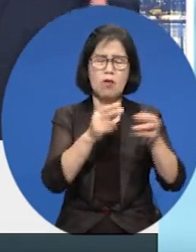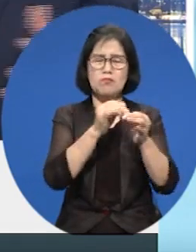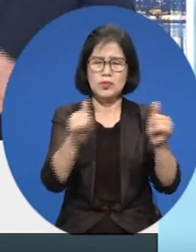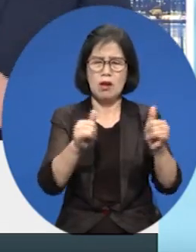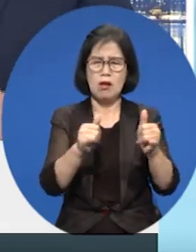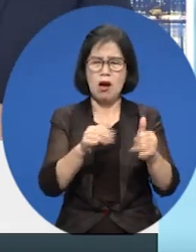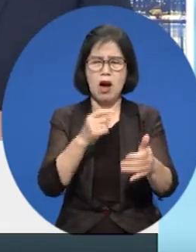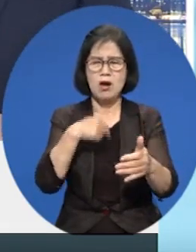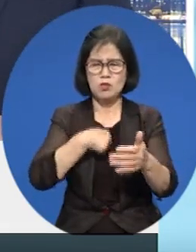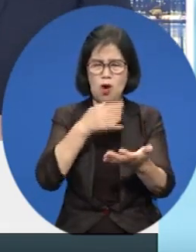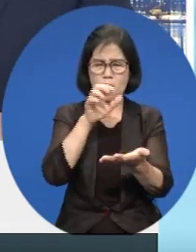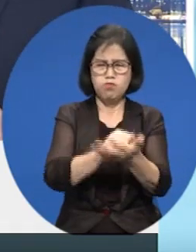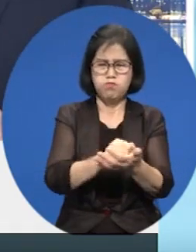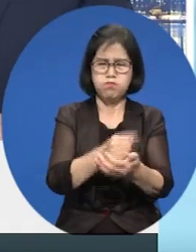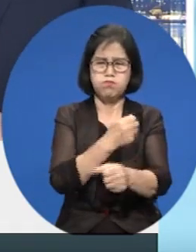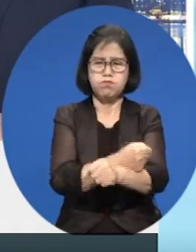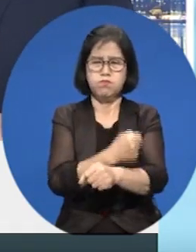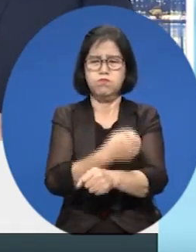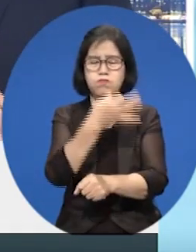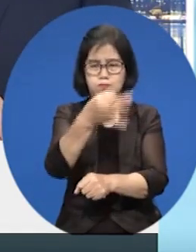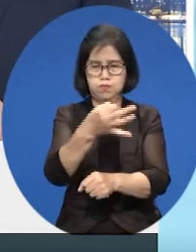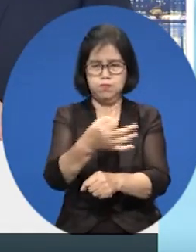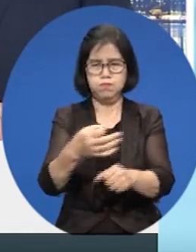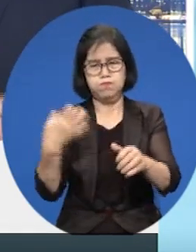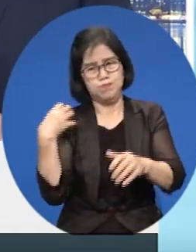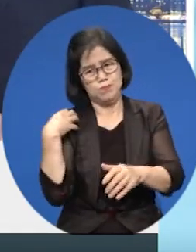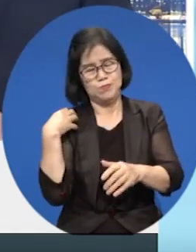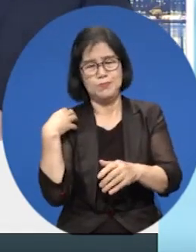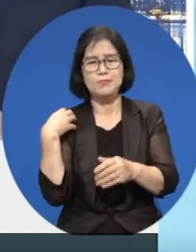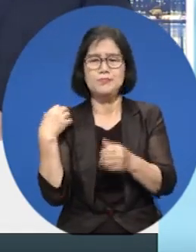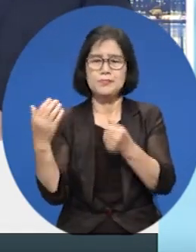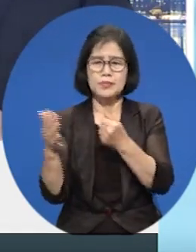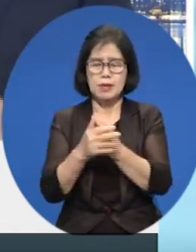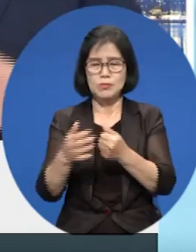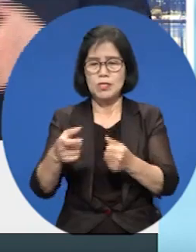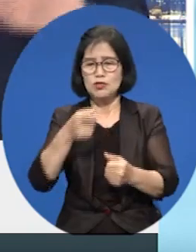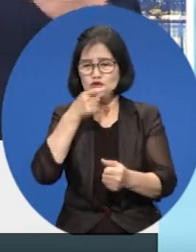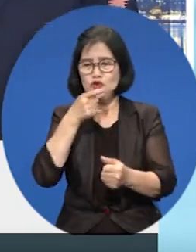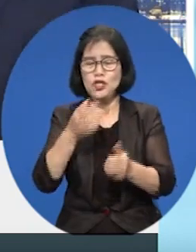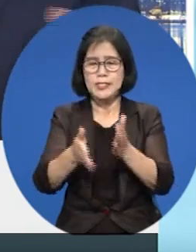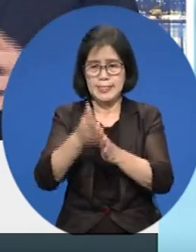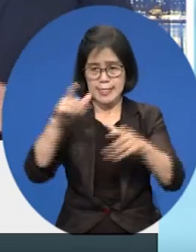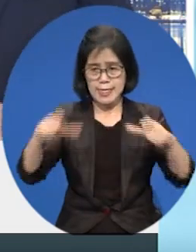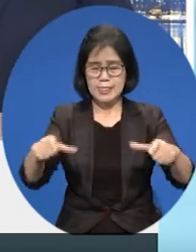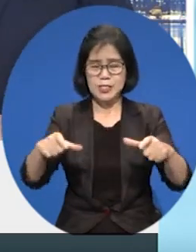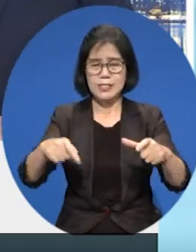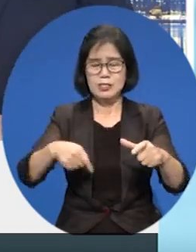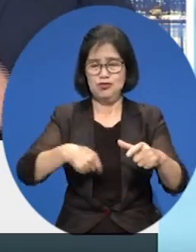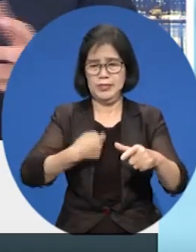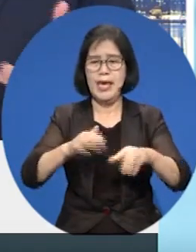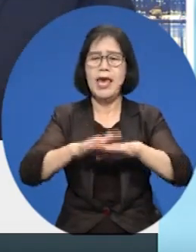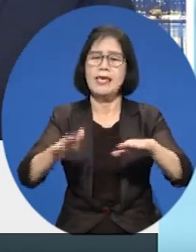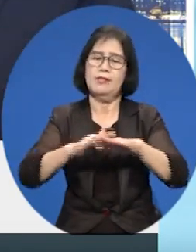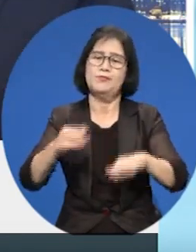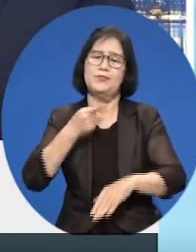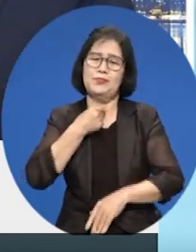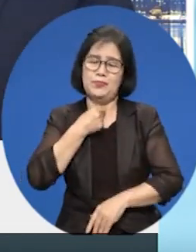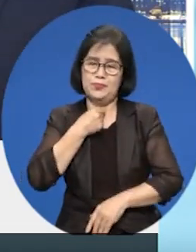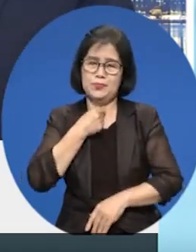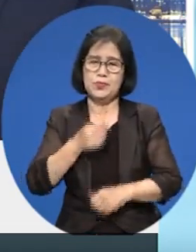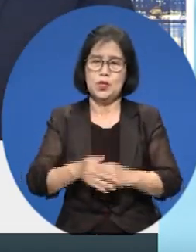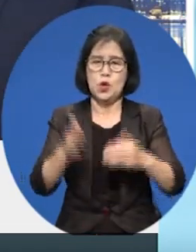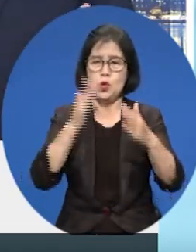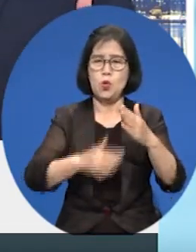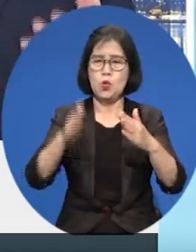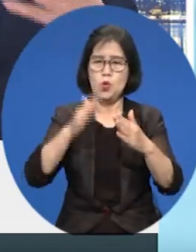과도한 수수료를 요구하는 것으로 또 다른 부담을 지우게 되는 것을 우리 시에서는 자체적으로 좀 해결해 보자 해서 어 0